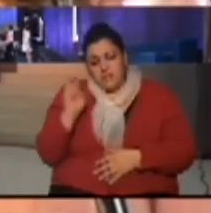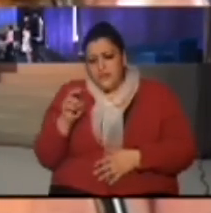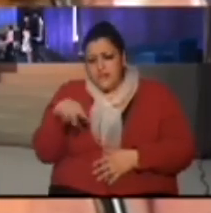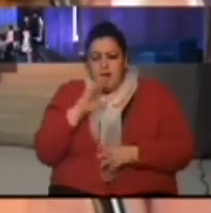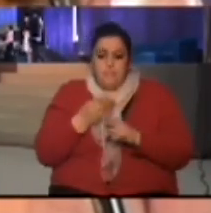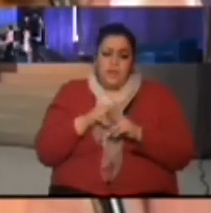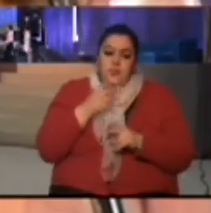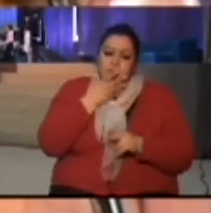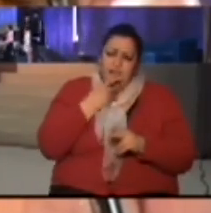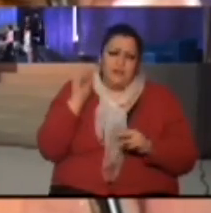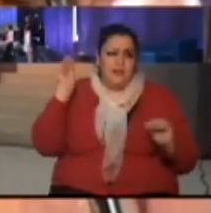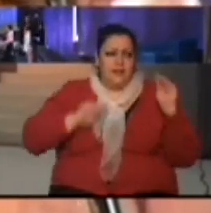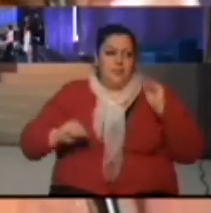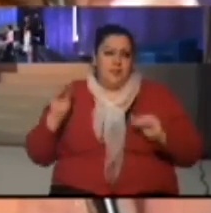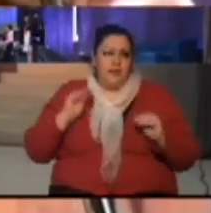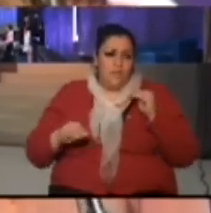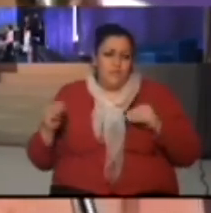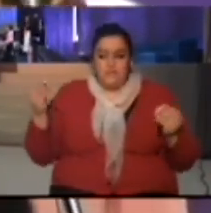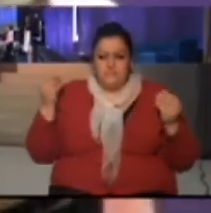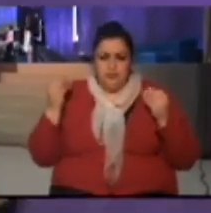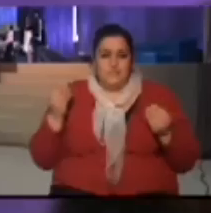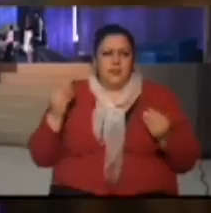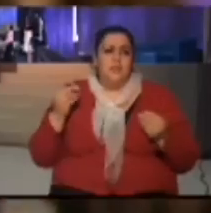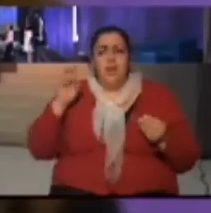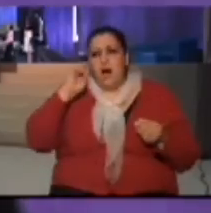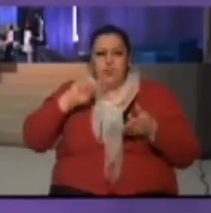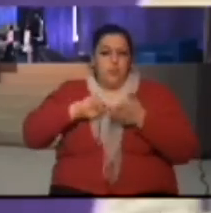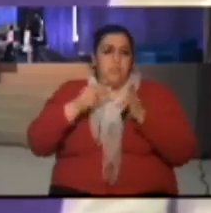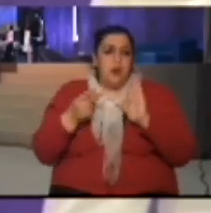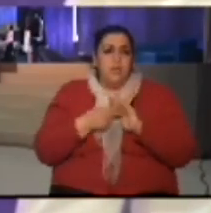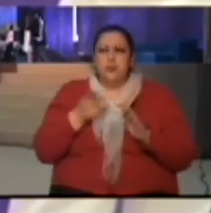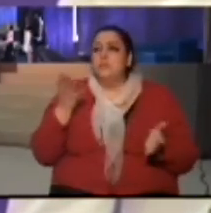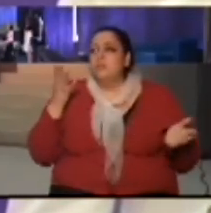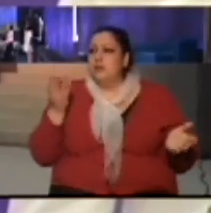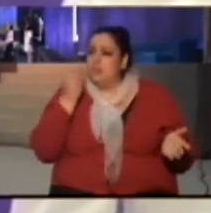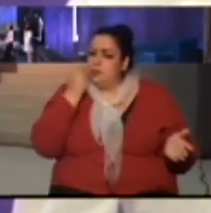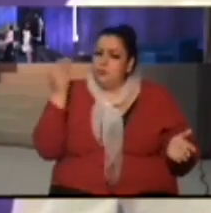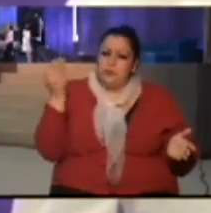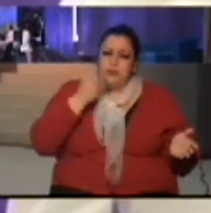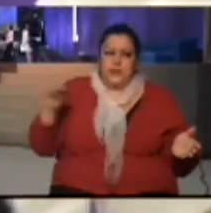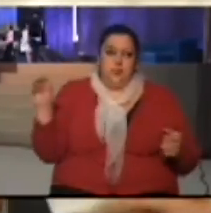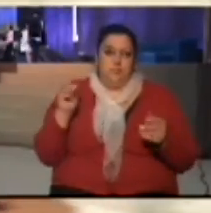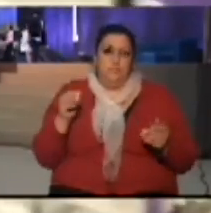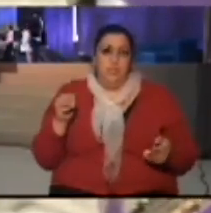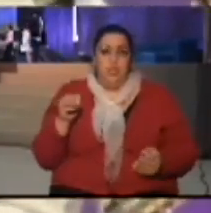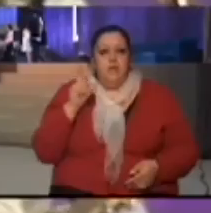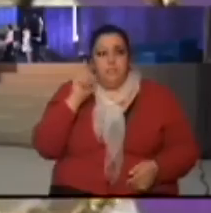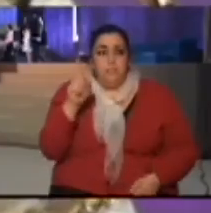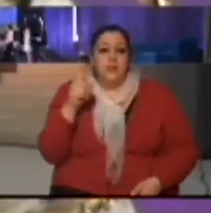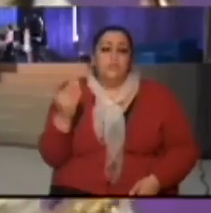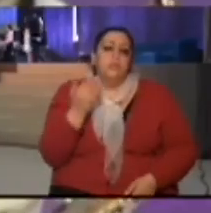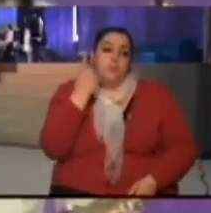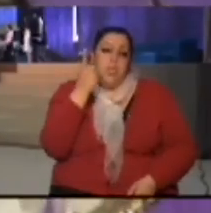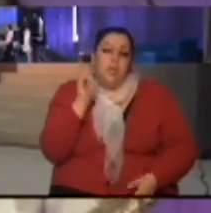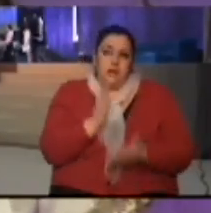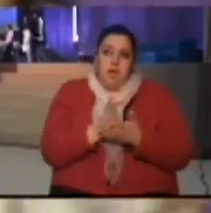արեց, շատ։ Ծրագիրը գերազանց էր ամեն մեկիս համար, բայց կար մեկը, ում անունն է